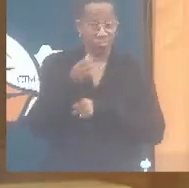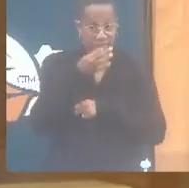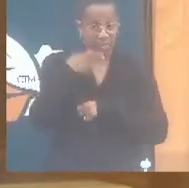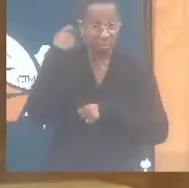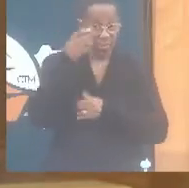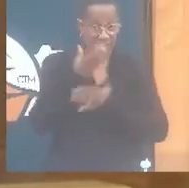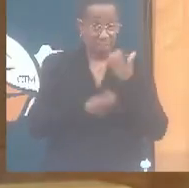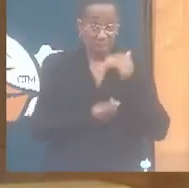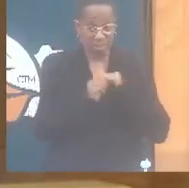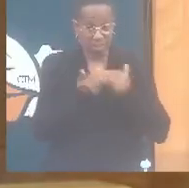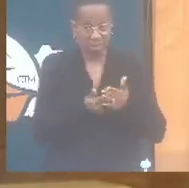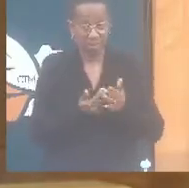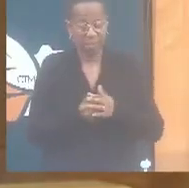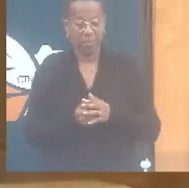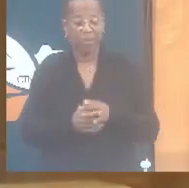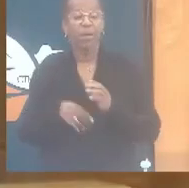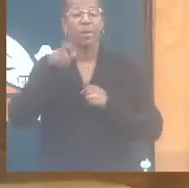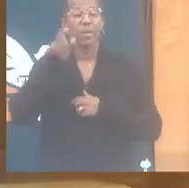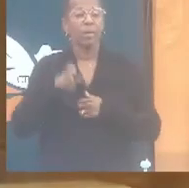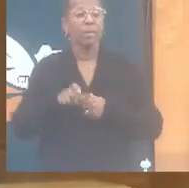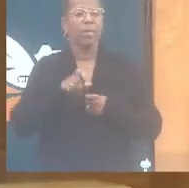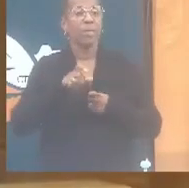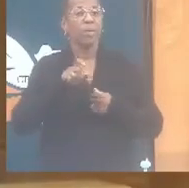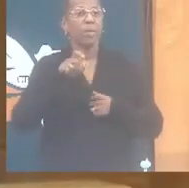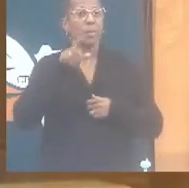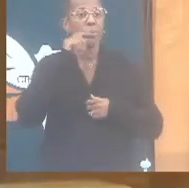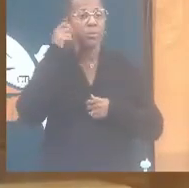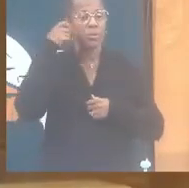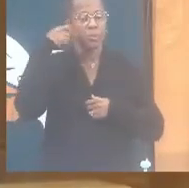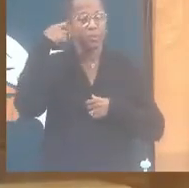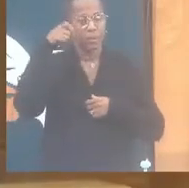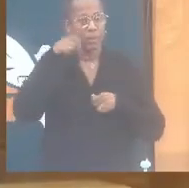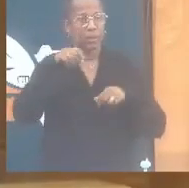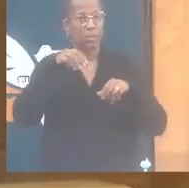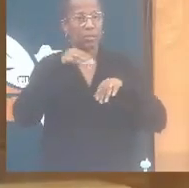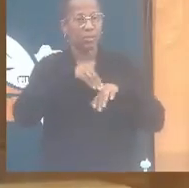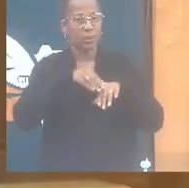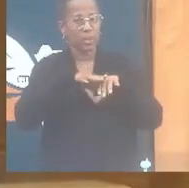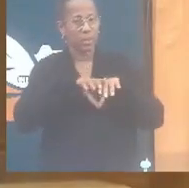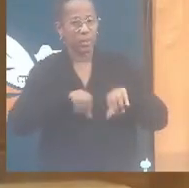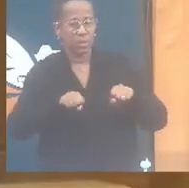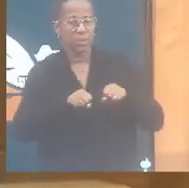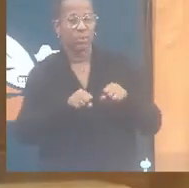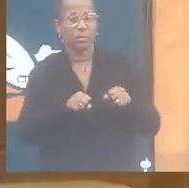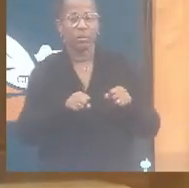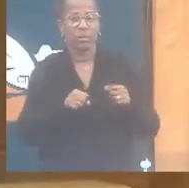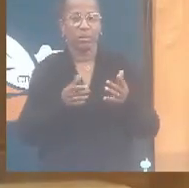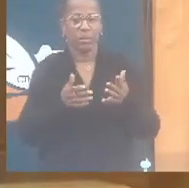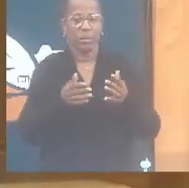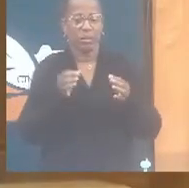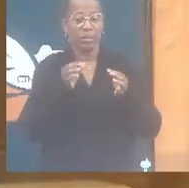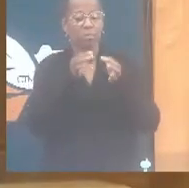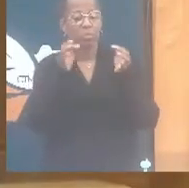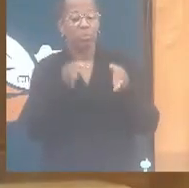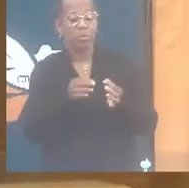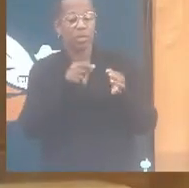Monsieur le Président du Conseil exécutif, votre exécution budgétaire n'est pas très performante.